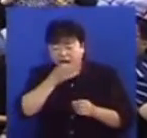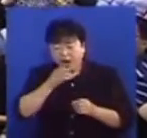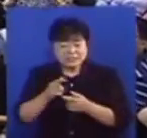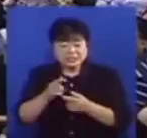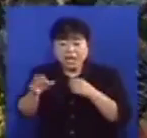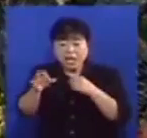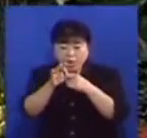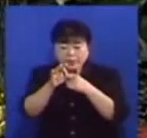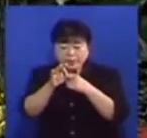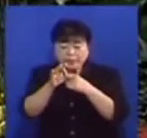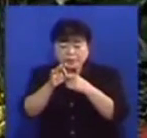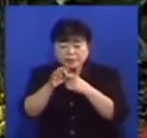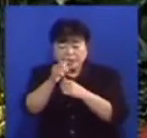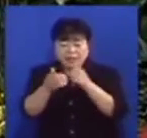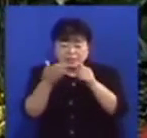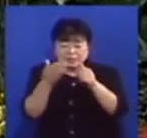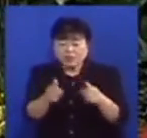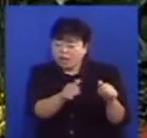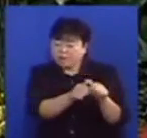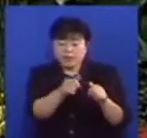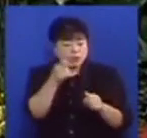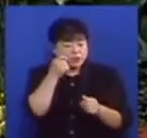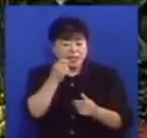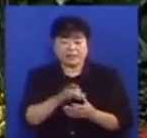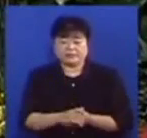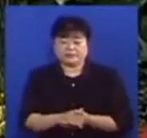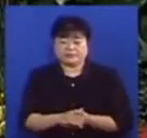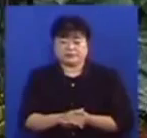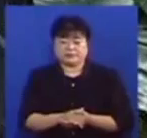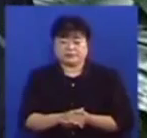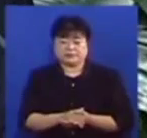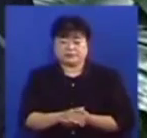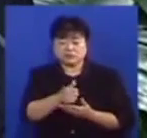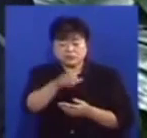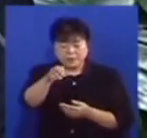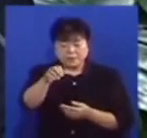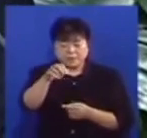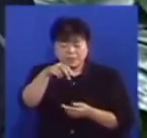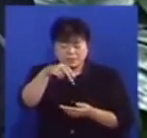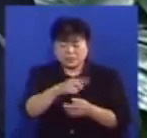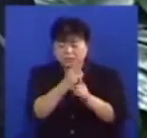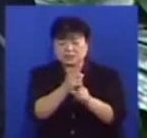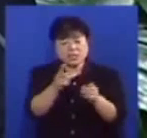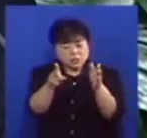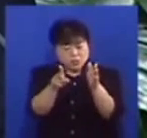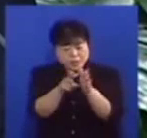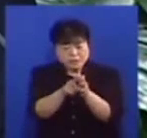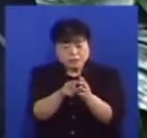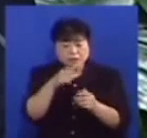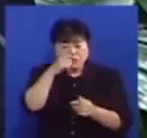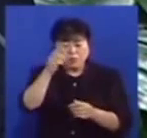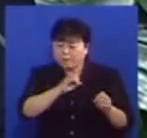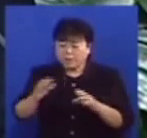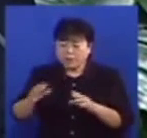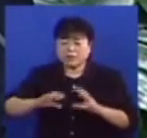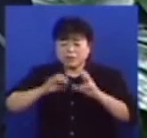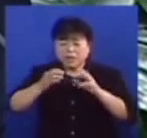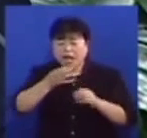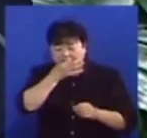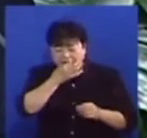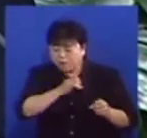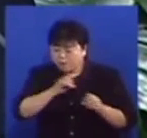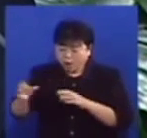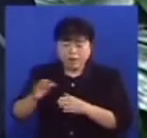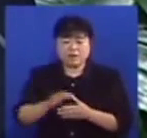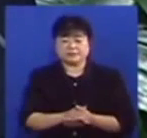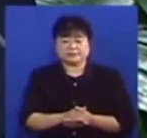한 하나님과 함께 할 수가 없습니다. 우리 주님 앞에 나가서 승리하려면 교만 버리고 세상 욕심을 반드시